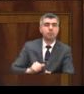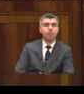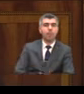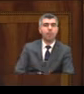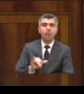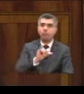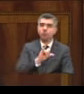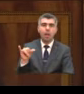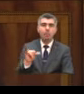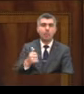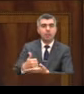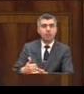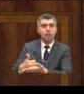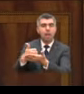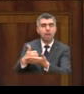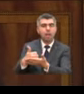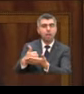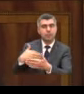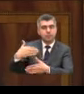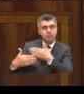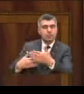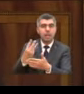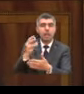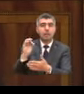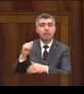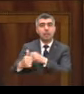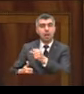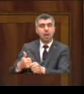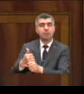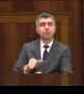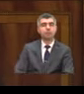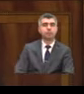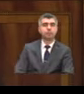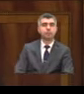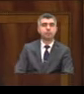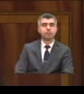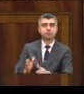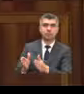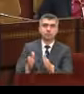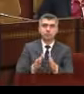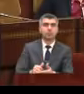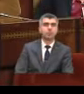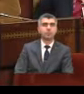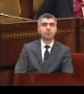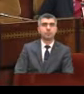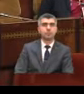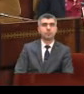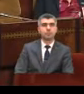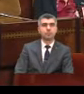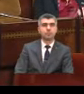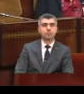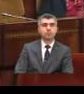تتلقى دعما من طرف وزارتكم على مدى 30 سنة. انتهى الوقت سيدة النائبة، شكرا. تعقيب الفريق